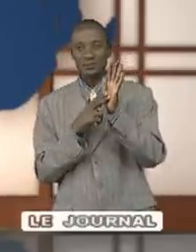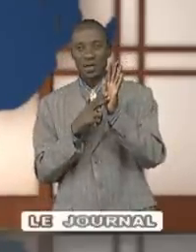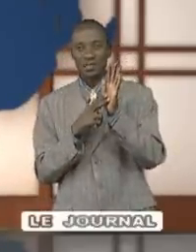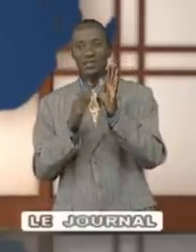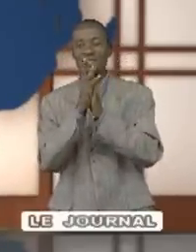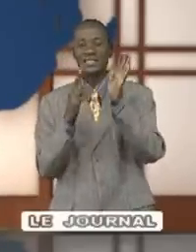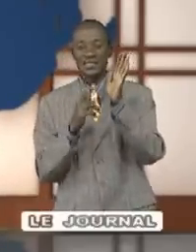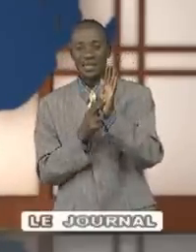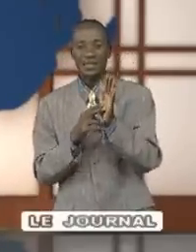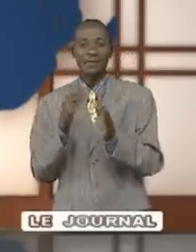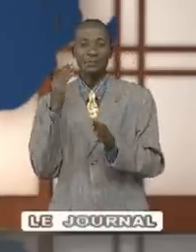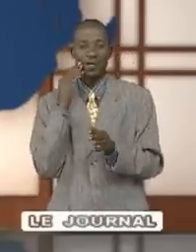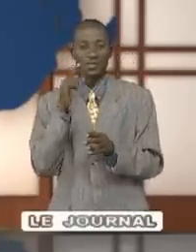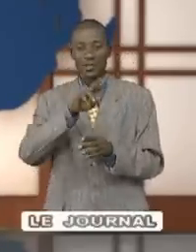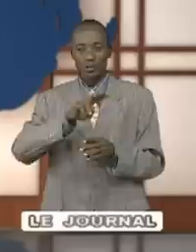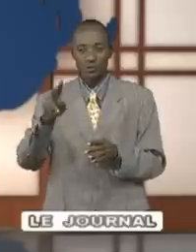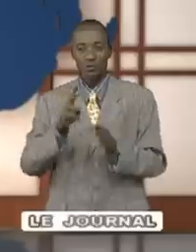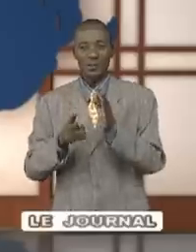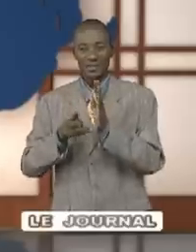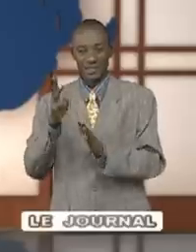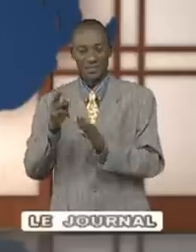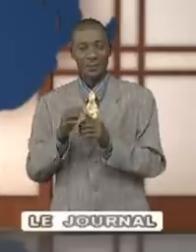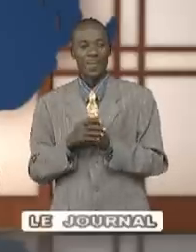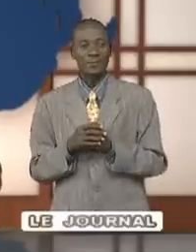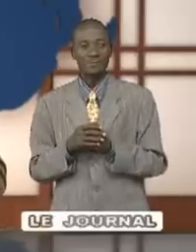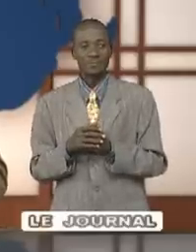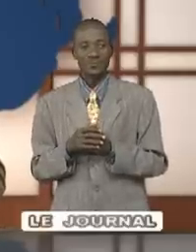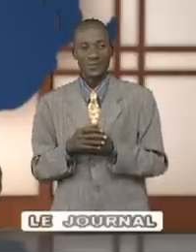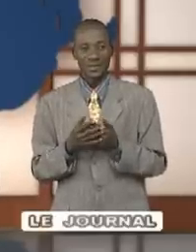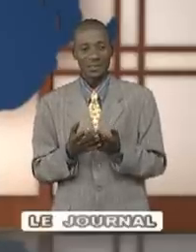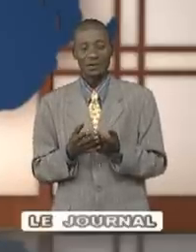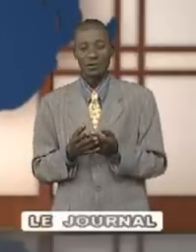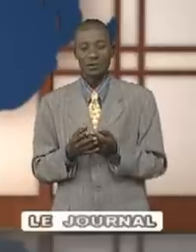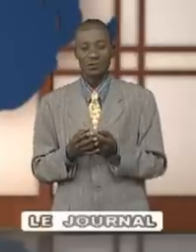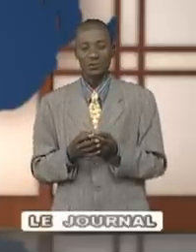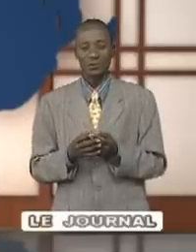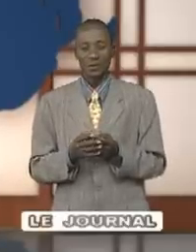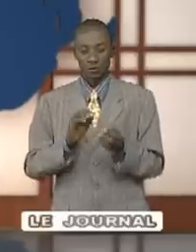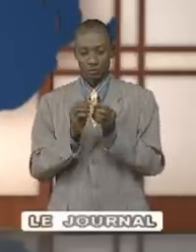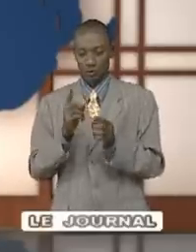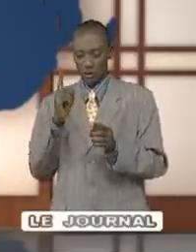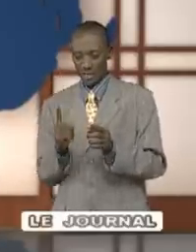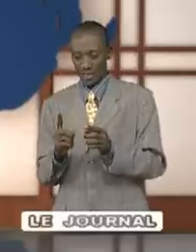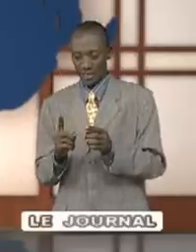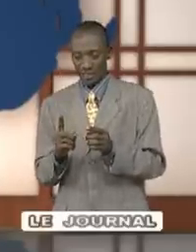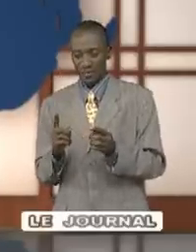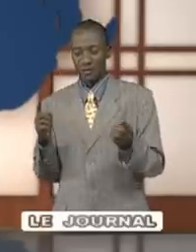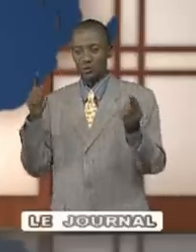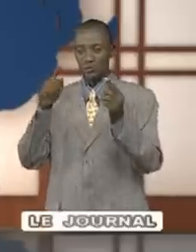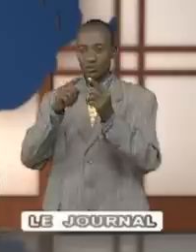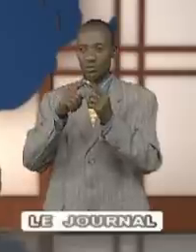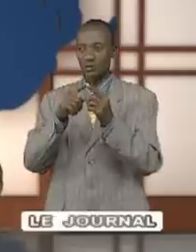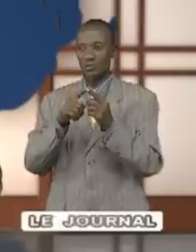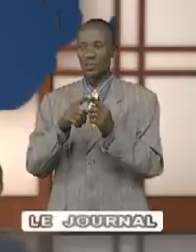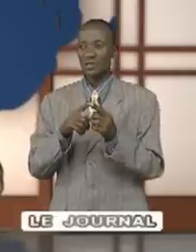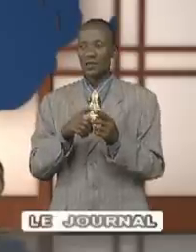2013. Pour la première vacation, les candidats portant le numéro d'ordre allant de 1 à 4026 devront arriver à